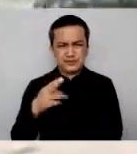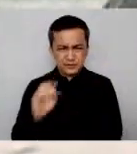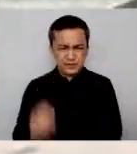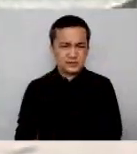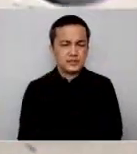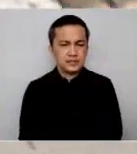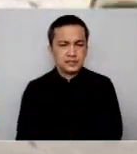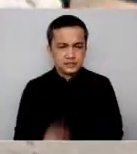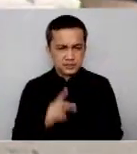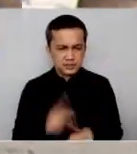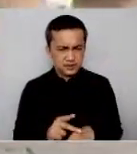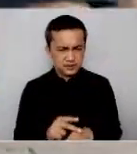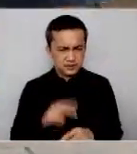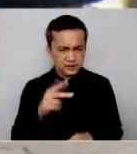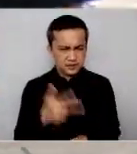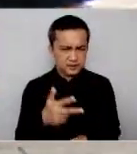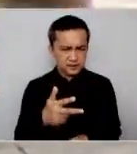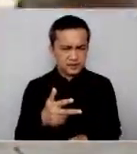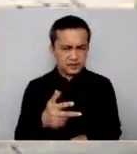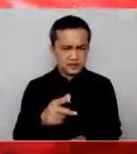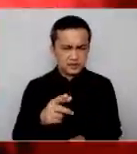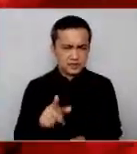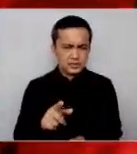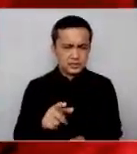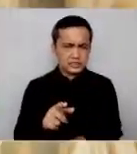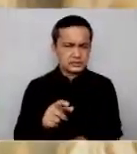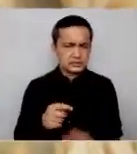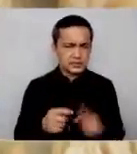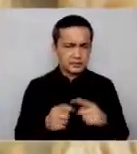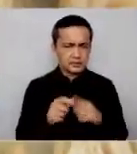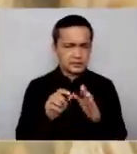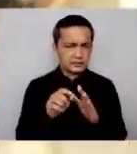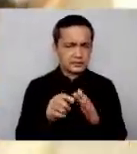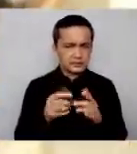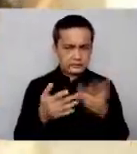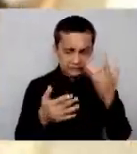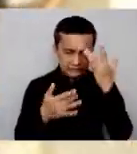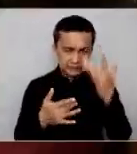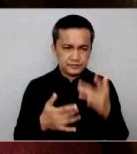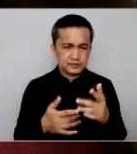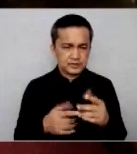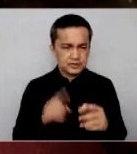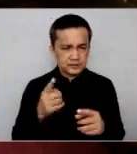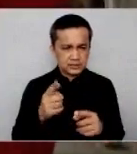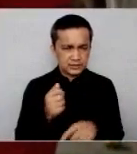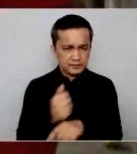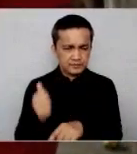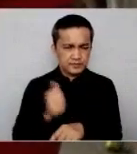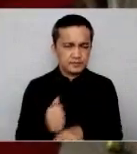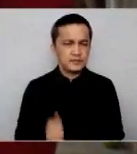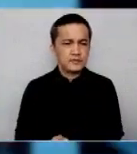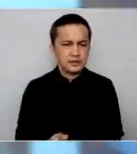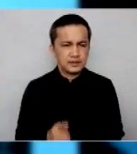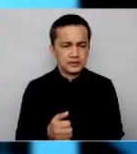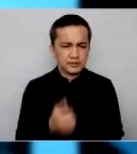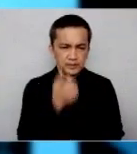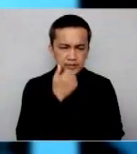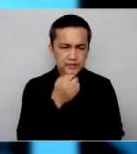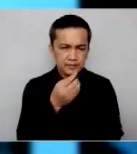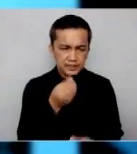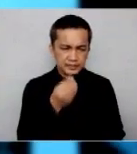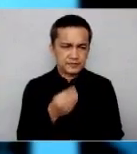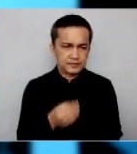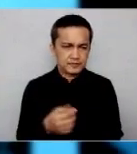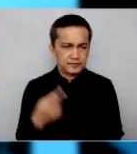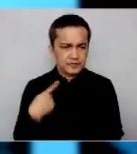Pilipinas, pumapangatlo ito sa mga top killer diseases. Ang isa sa mga pangunahing sinisisi riyan ay ang maling diet. May mga